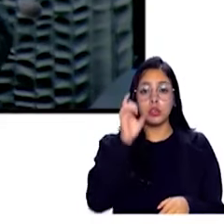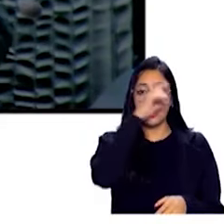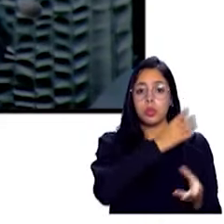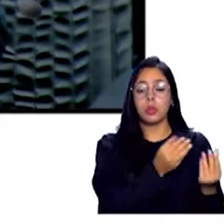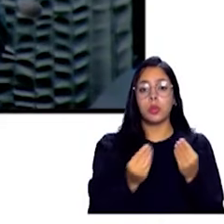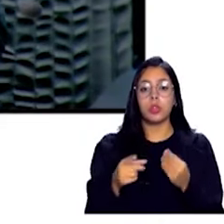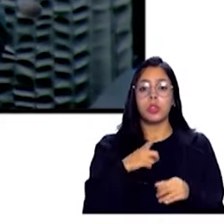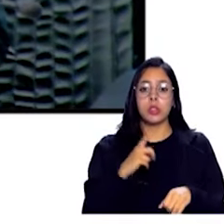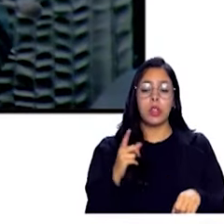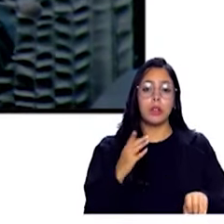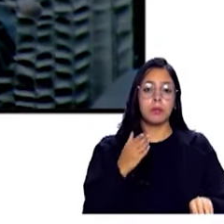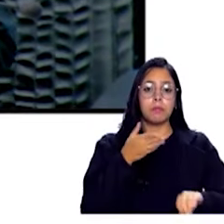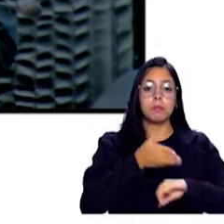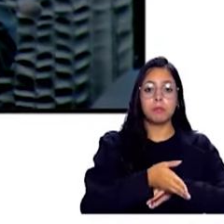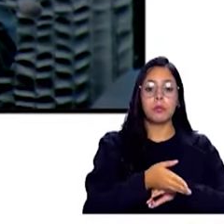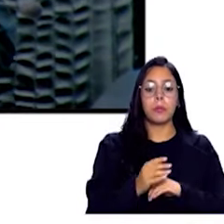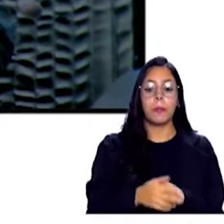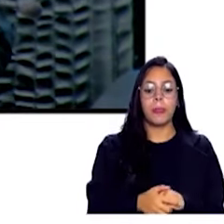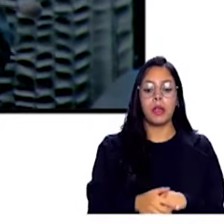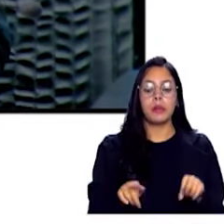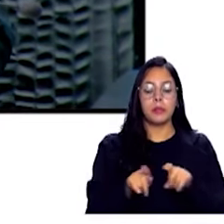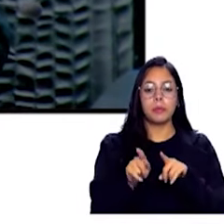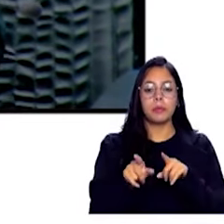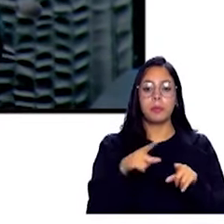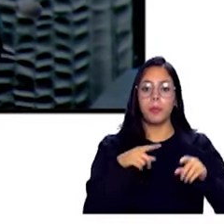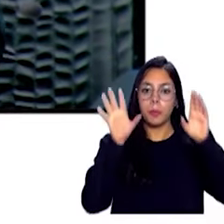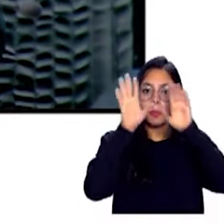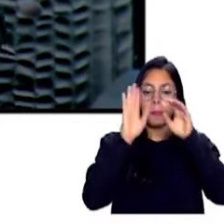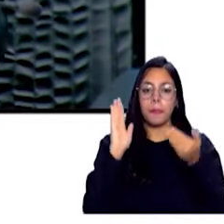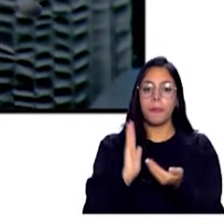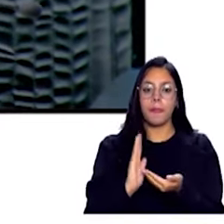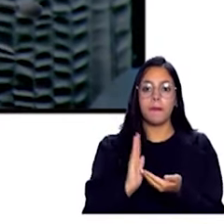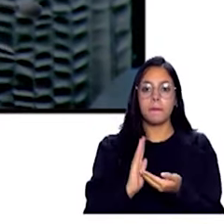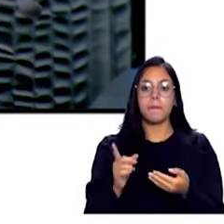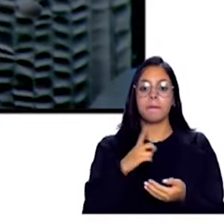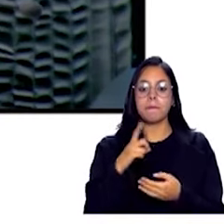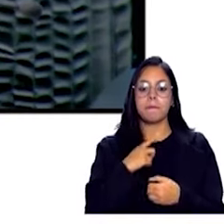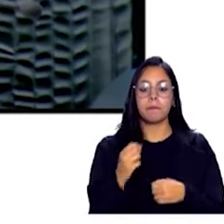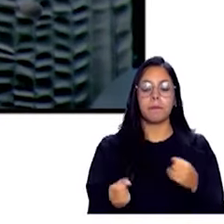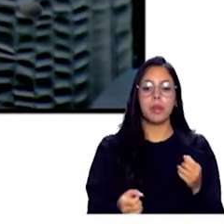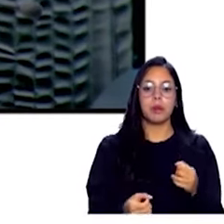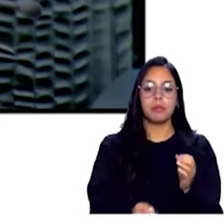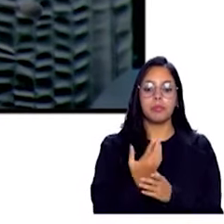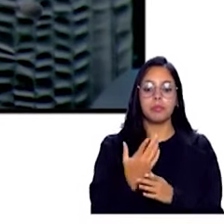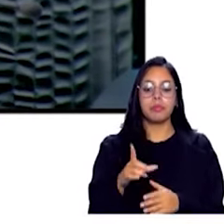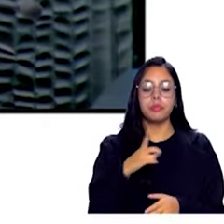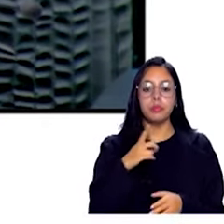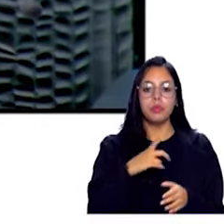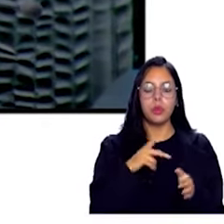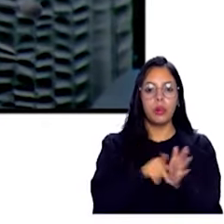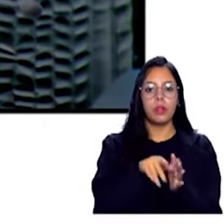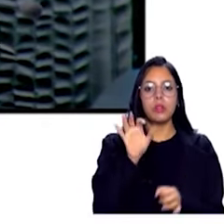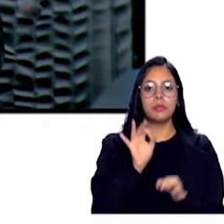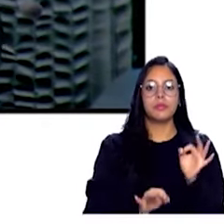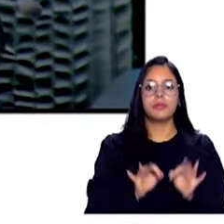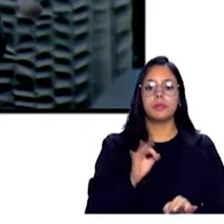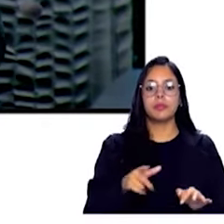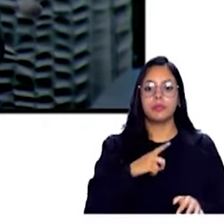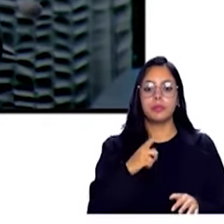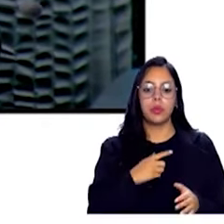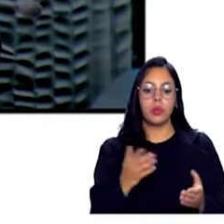gamme de formations de jugement les affaires sont filmées je fais une Petite paren